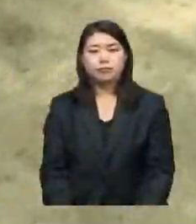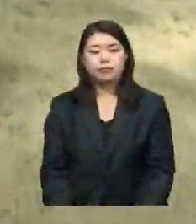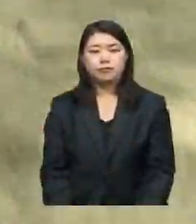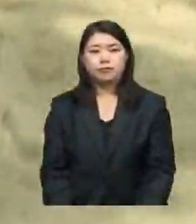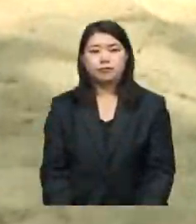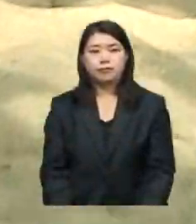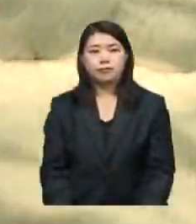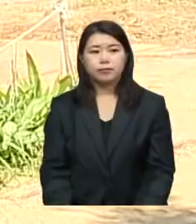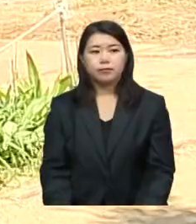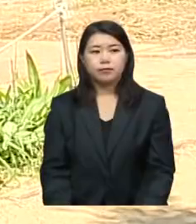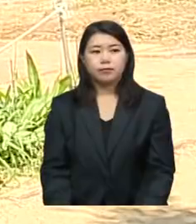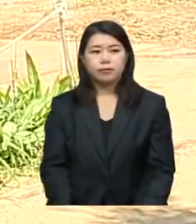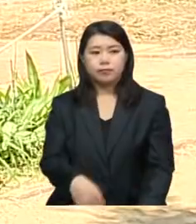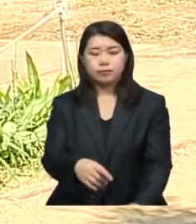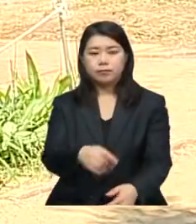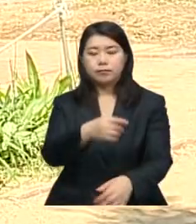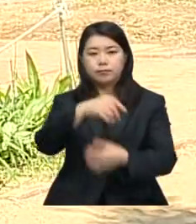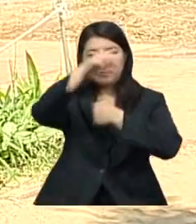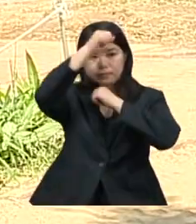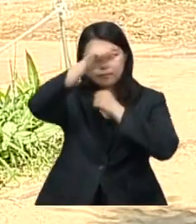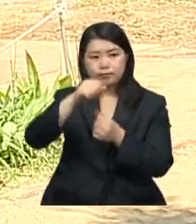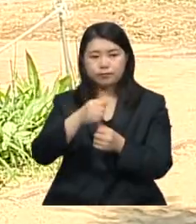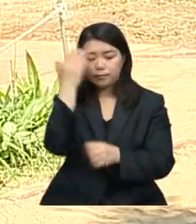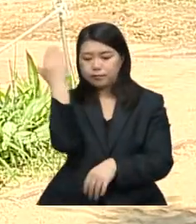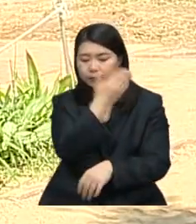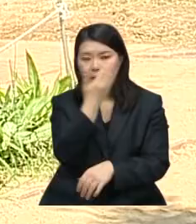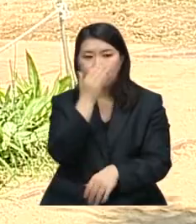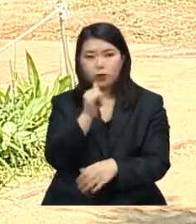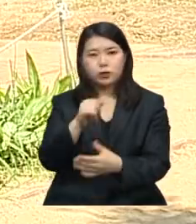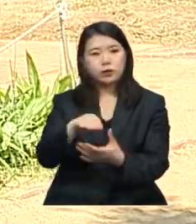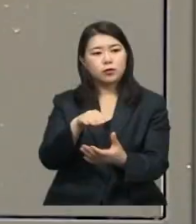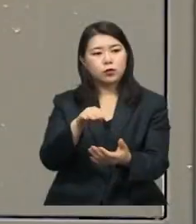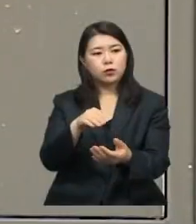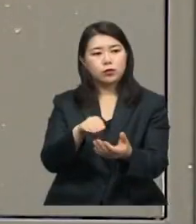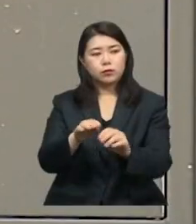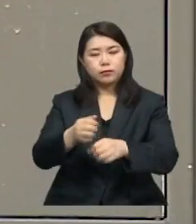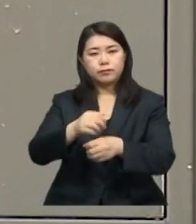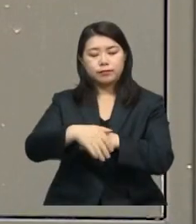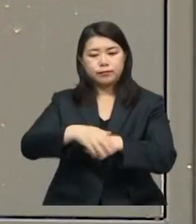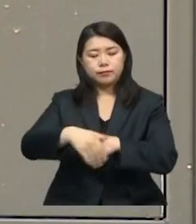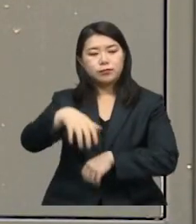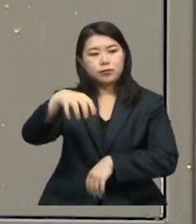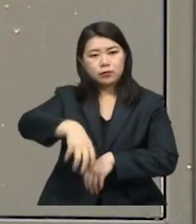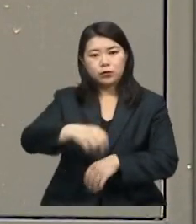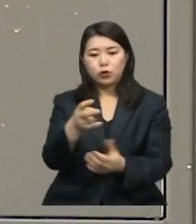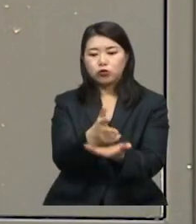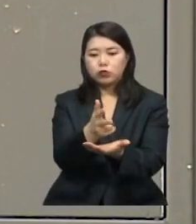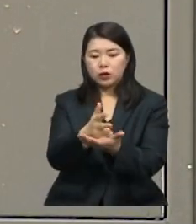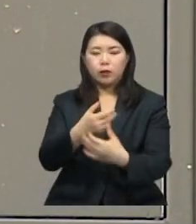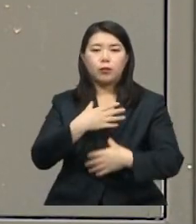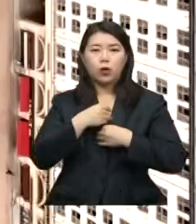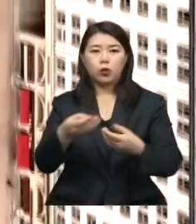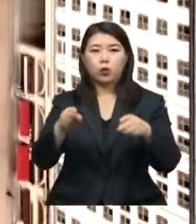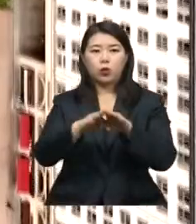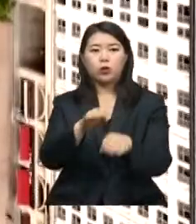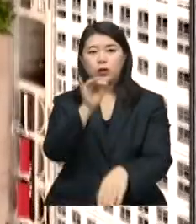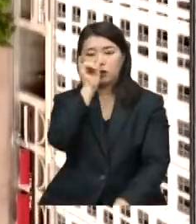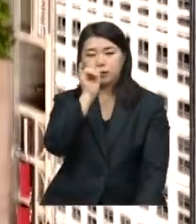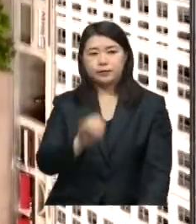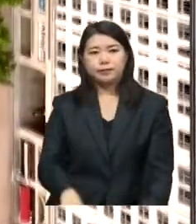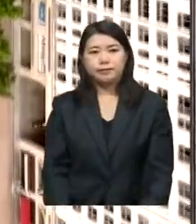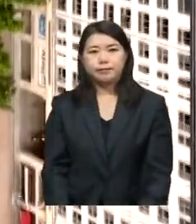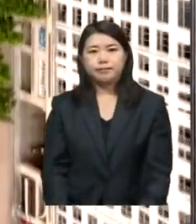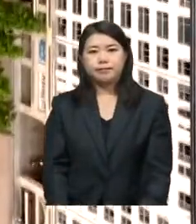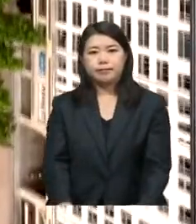있습니다 여기에 발을 씻을 수 있는 세족 시설과 주차장 등 편의 시설도 잘 마련돼 있습니다 하남시에